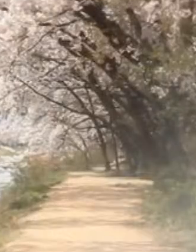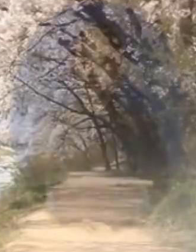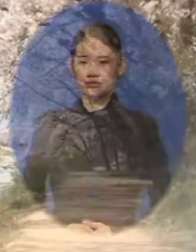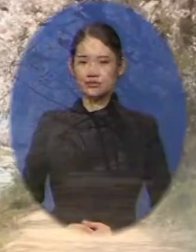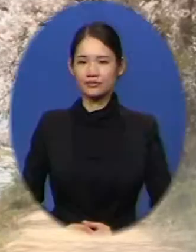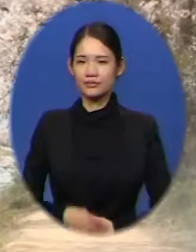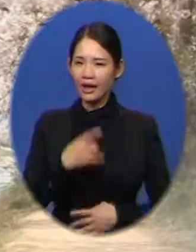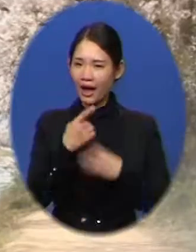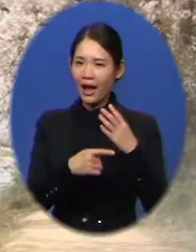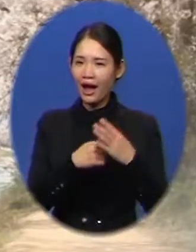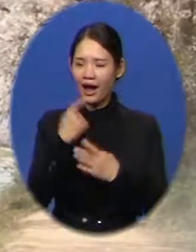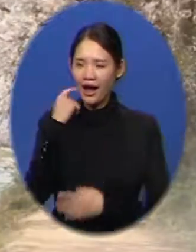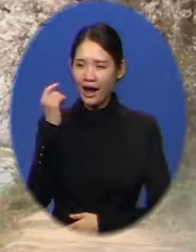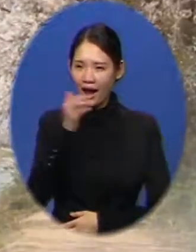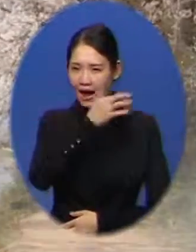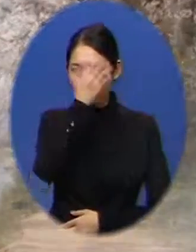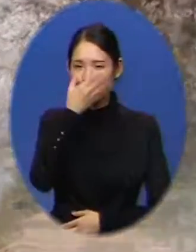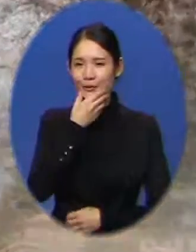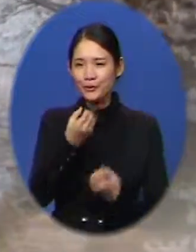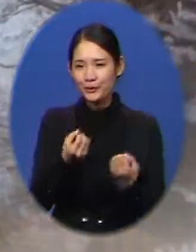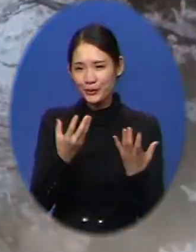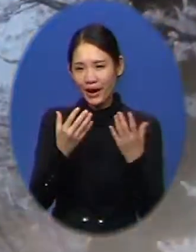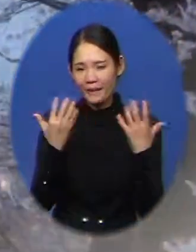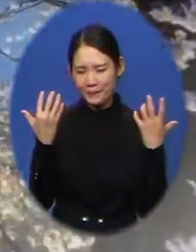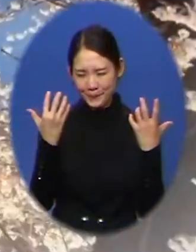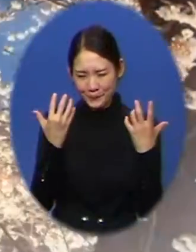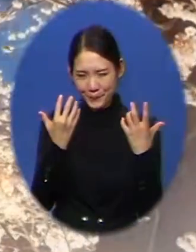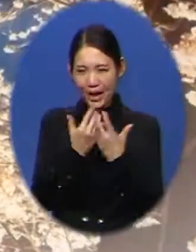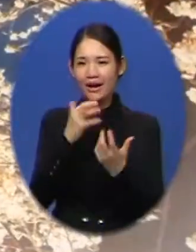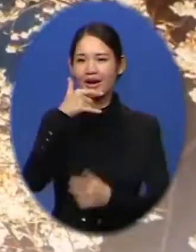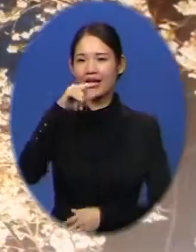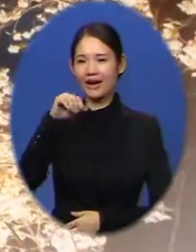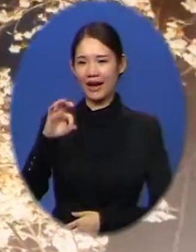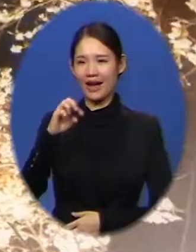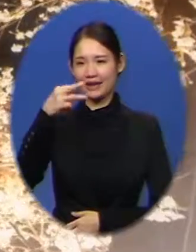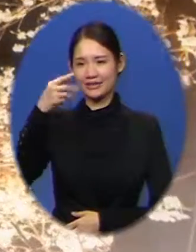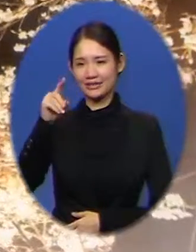사계절 아름다운 경치와 축제가 가득한 강릉.